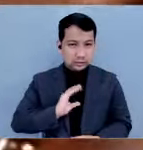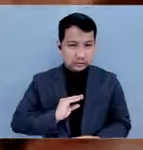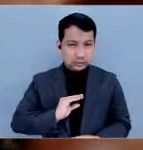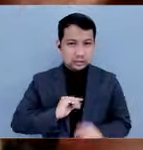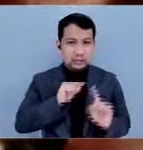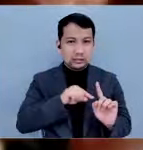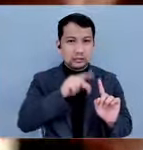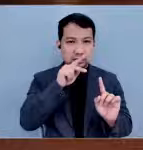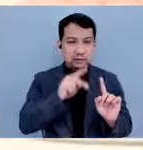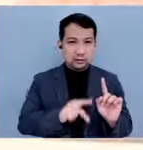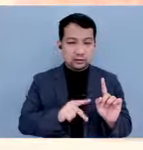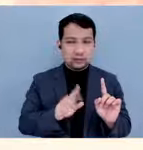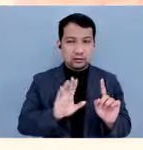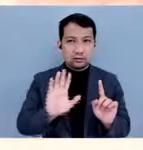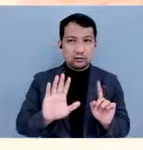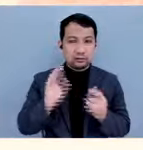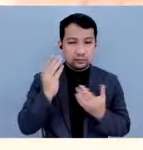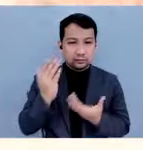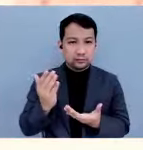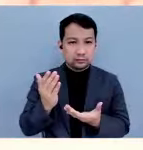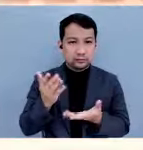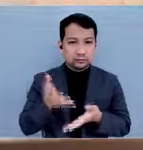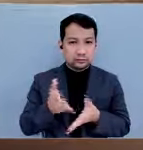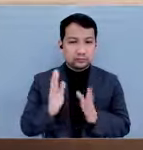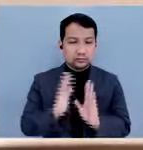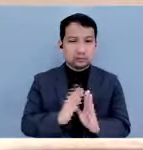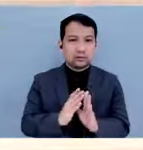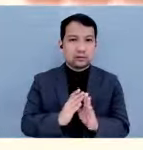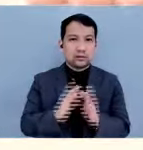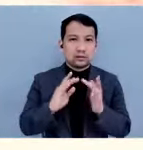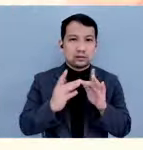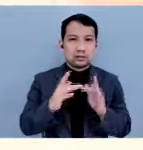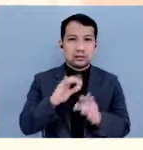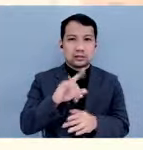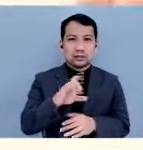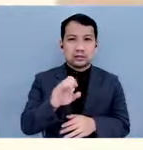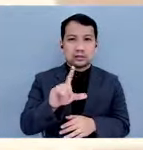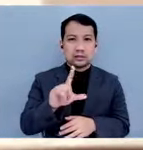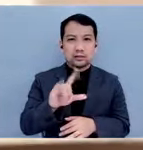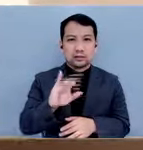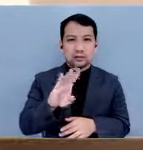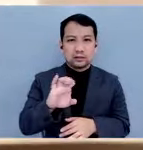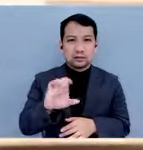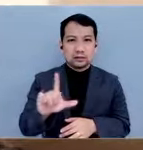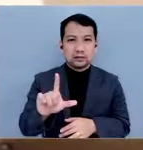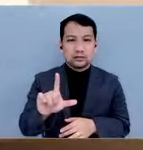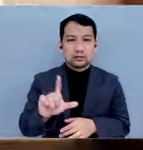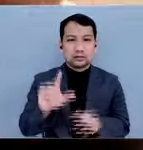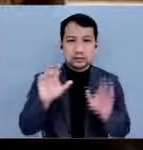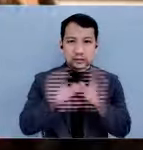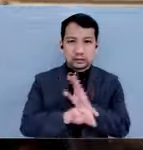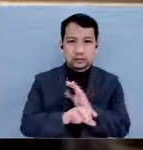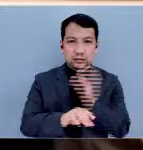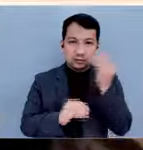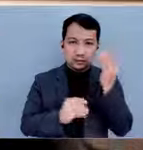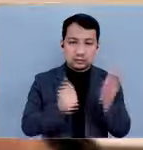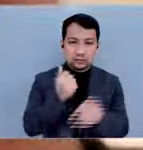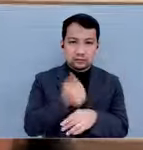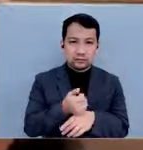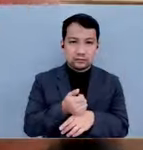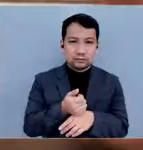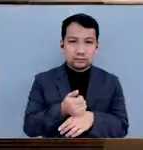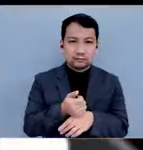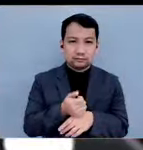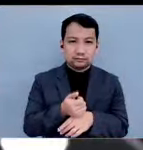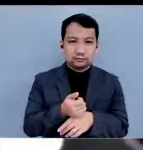tao. Kayo ay maaaring makasuhan ng cyber libel. Ito ay isang krimen na tinatawag ding